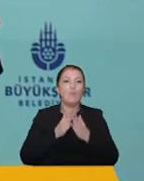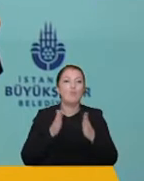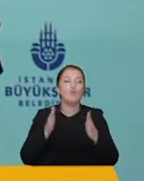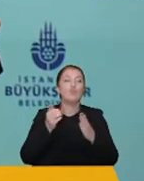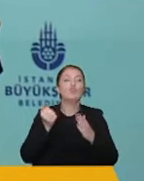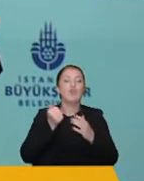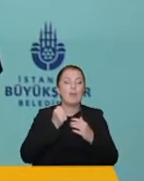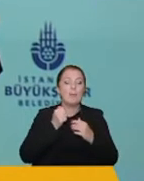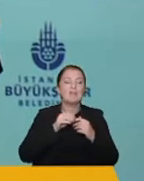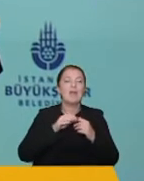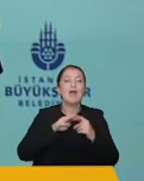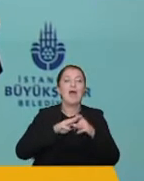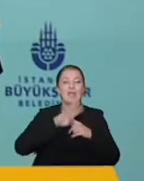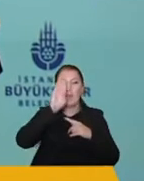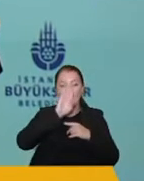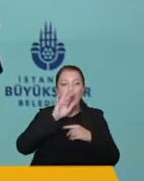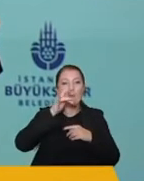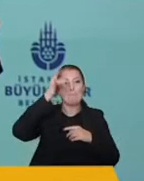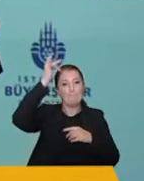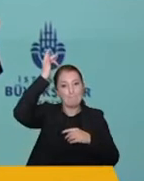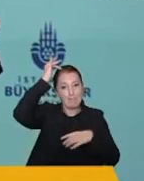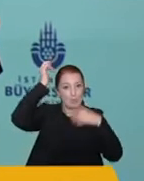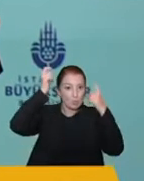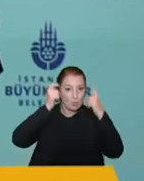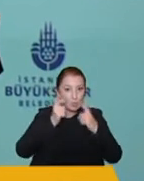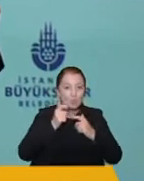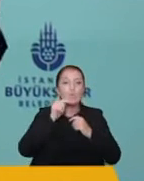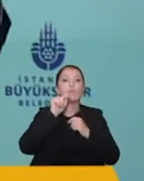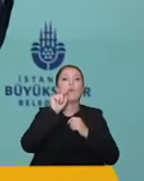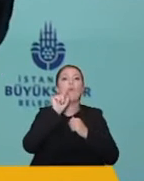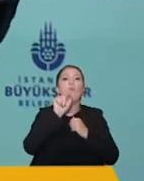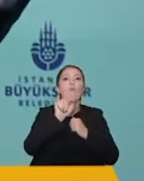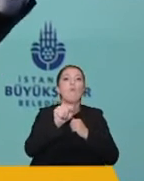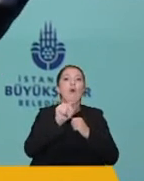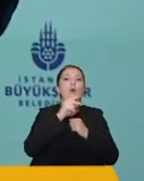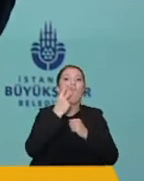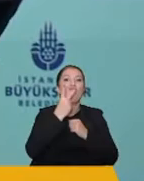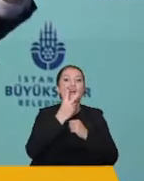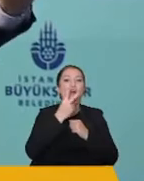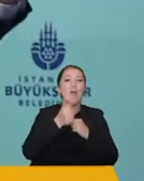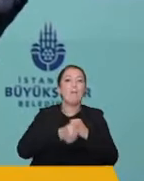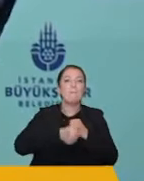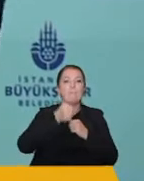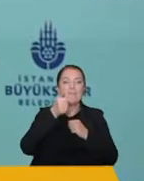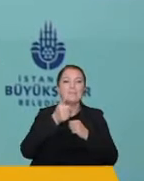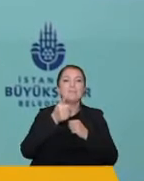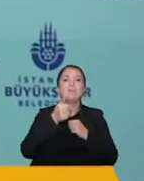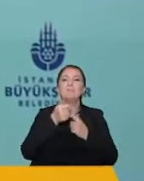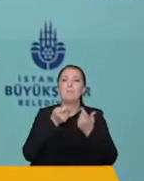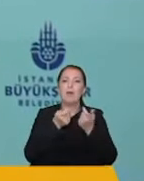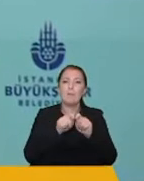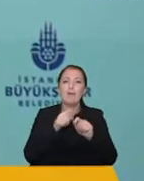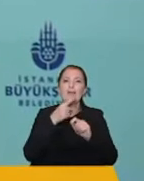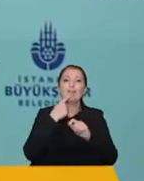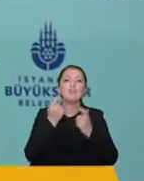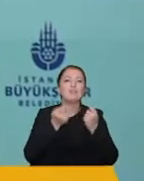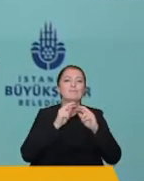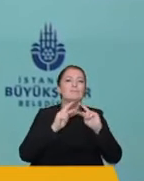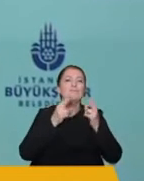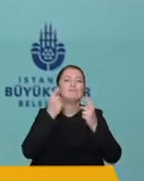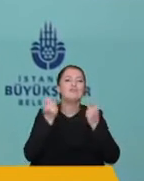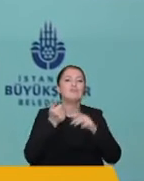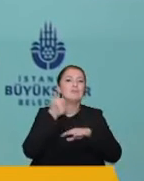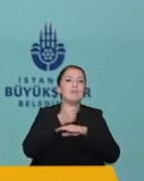Büyükçekmece, Esenyurt ve Beylikdüzü'nde bu Volkan Başkanım'ın kapatın dedikleri kariyer